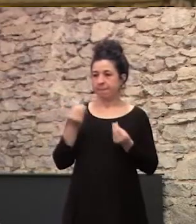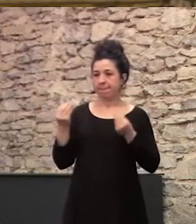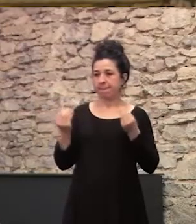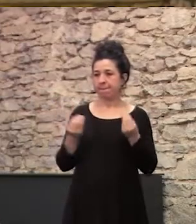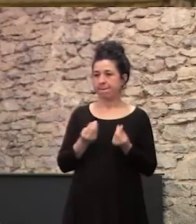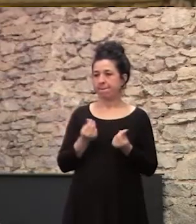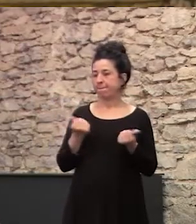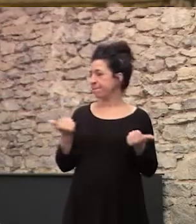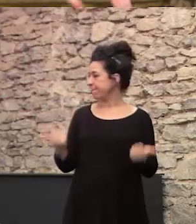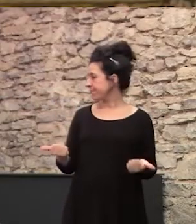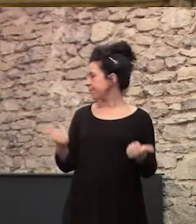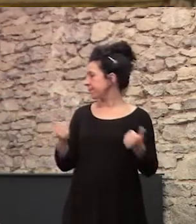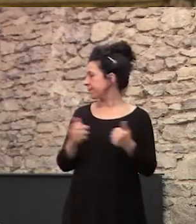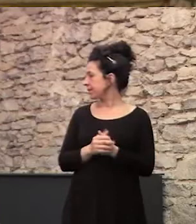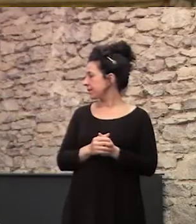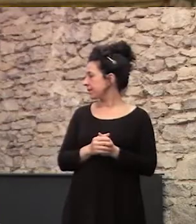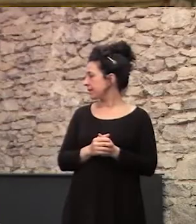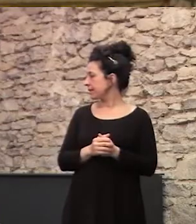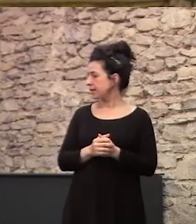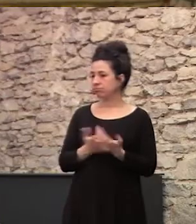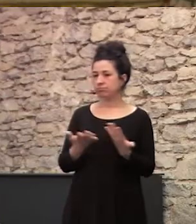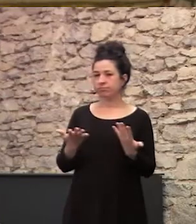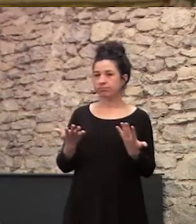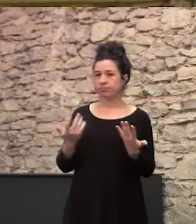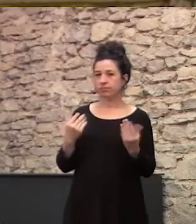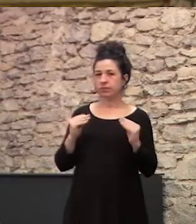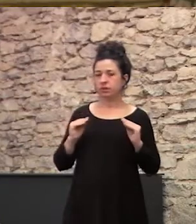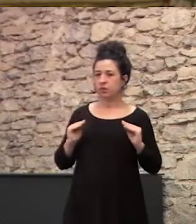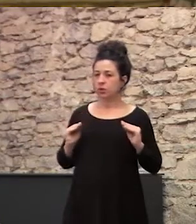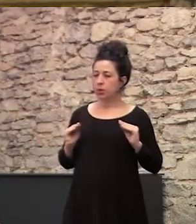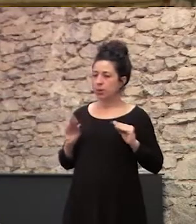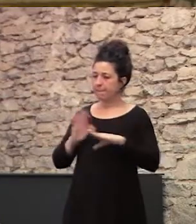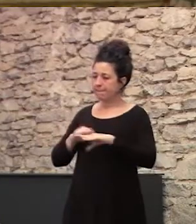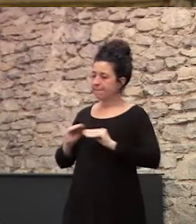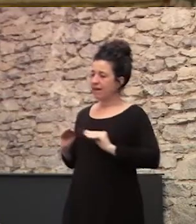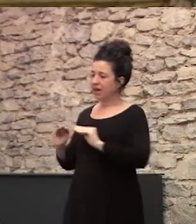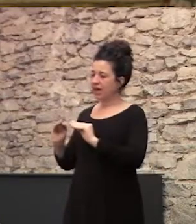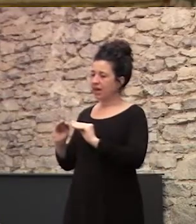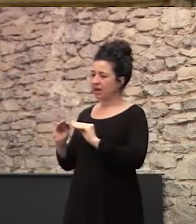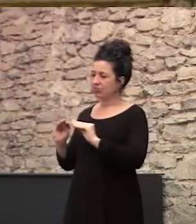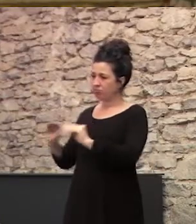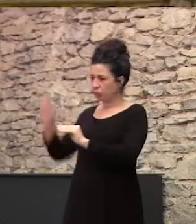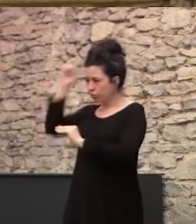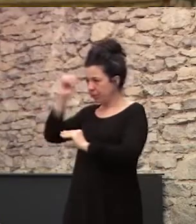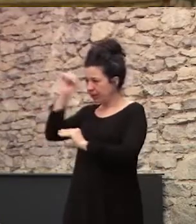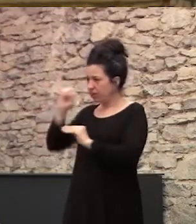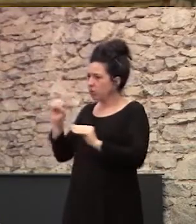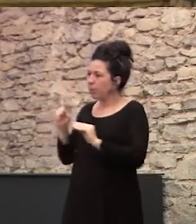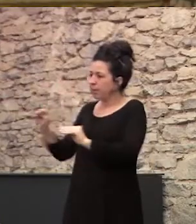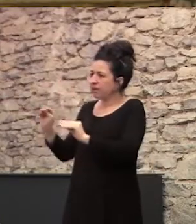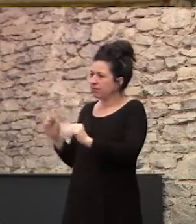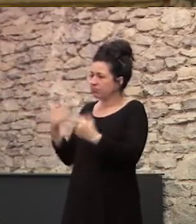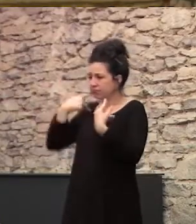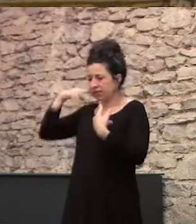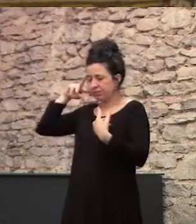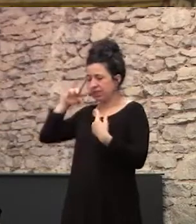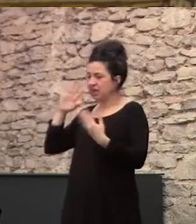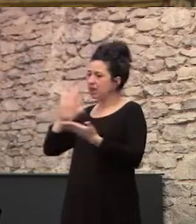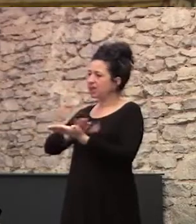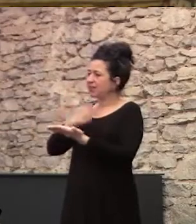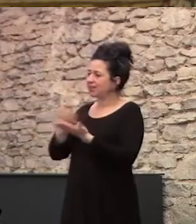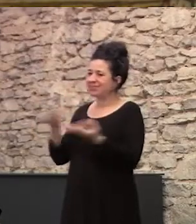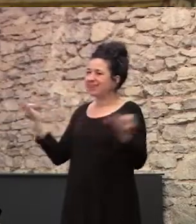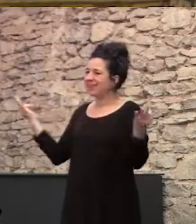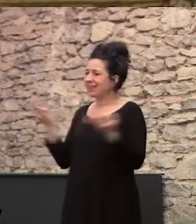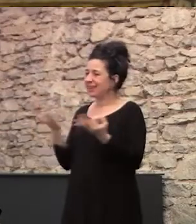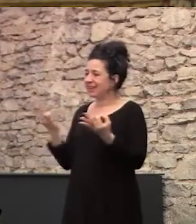Zerra, itzulpen gintza zuretzat. Zer da niretzat. Kuriosua, ze itzulpen gintzarekin gertatzen den gauza